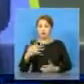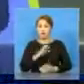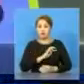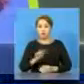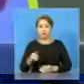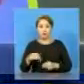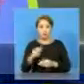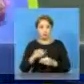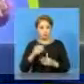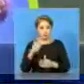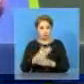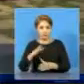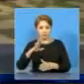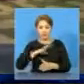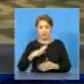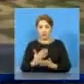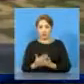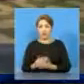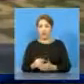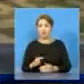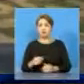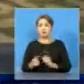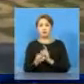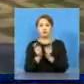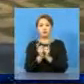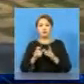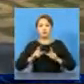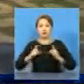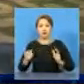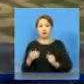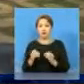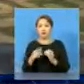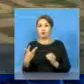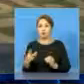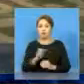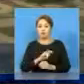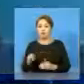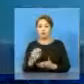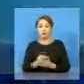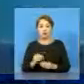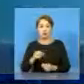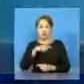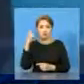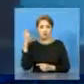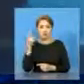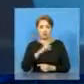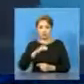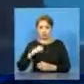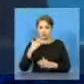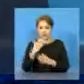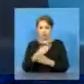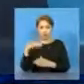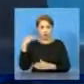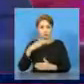көлемде материалдық көмек көрсеткендер, атышулы дертпен күреске 12 миллион теңге қаржысын бөлген кәсіпкер мен өзге де түрлі қолдау білдірген